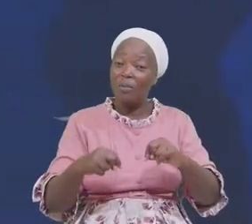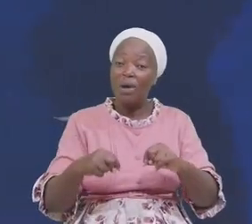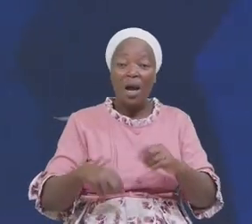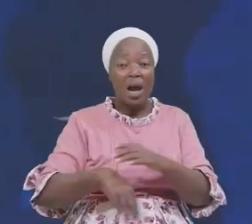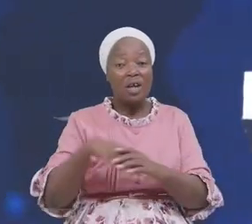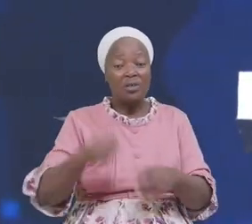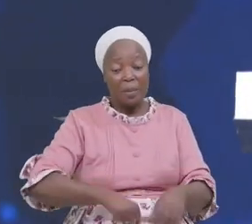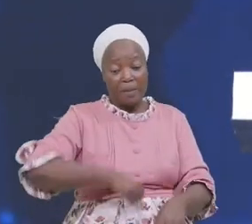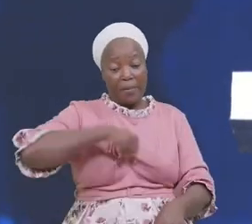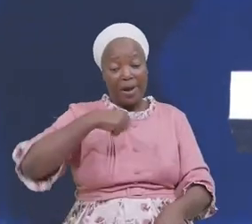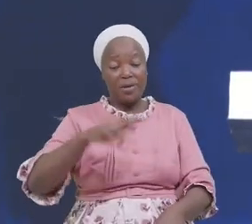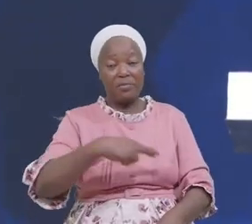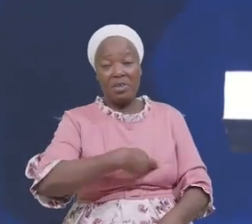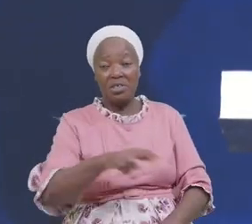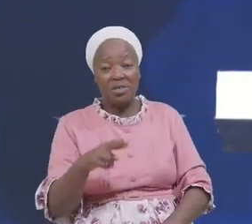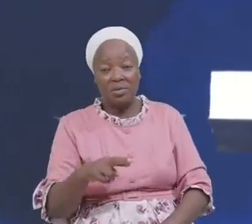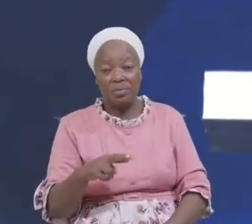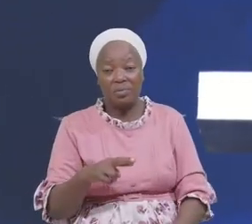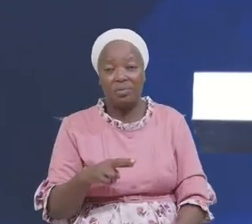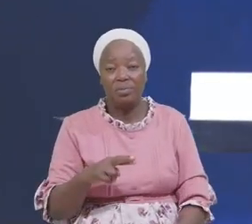Si nous ne venons pas avec l'orgueil de la religion.